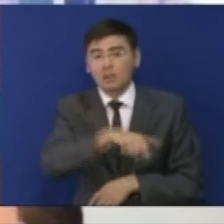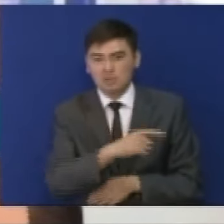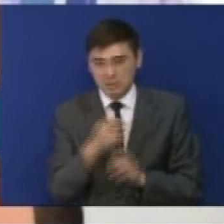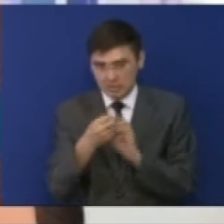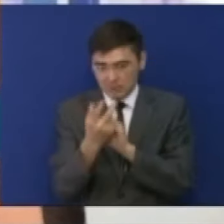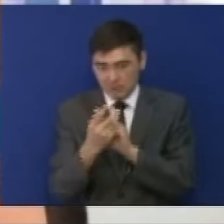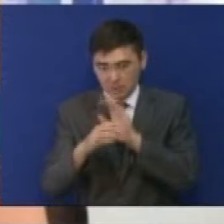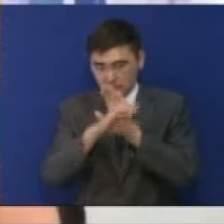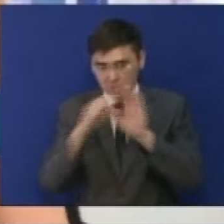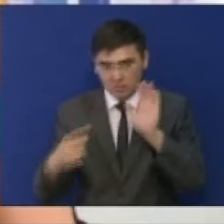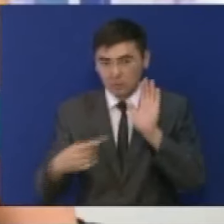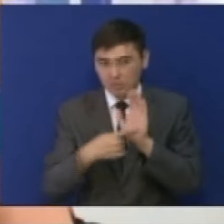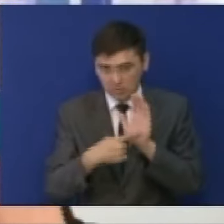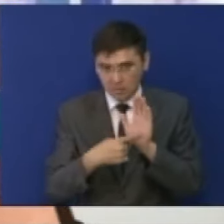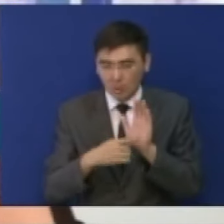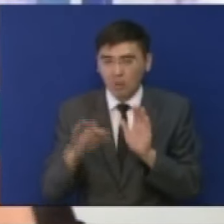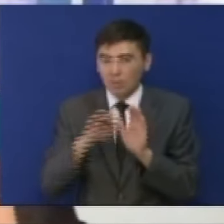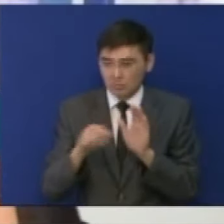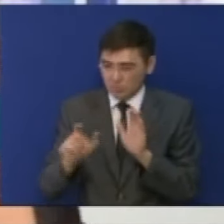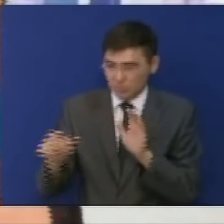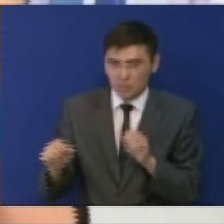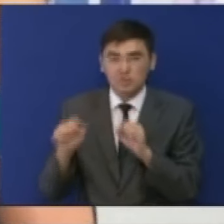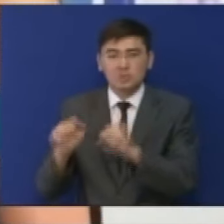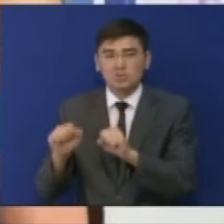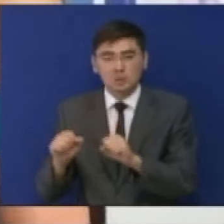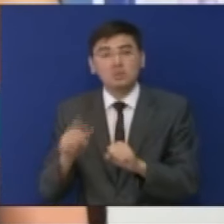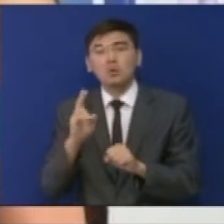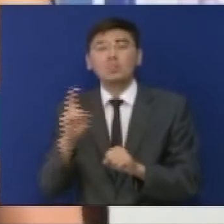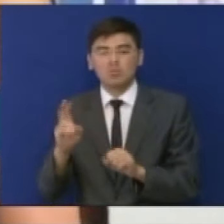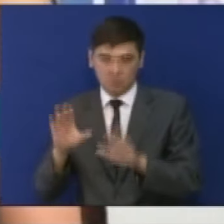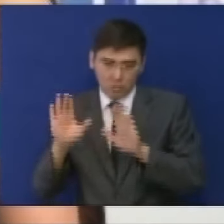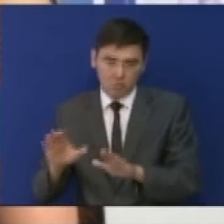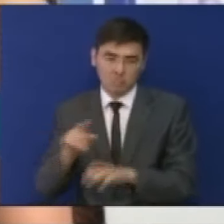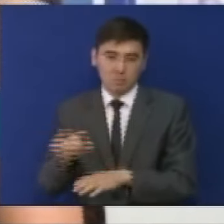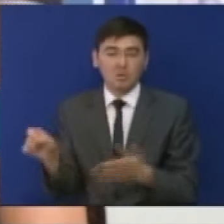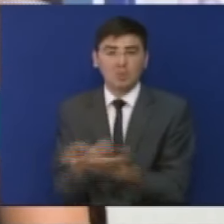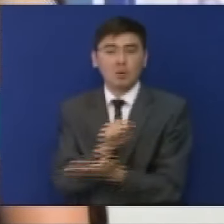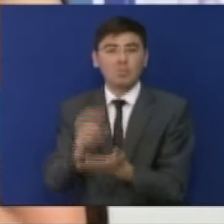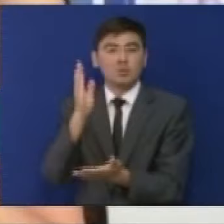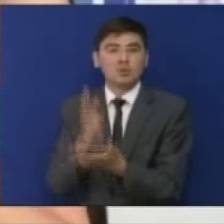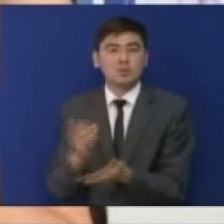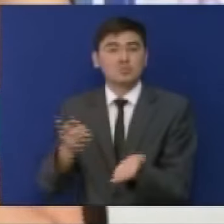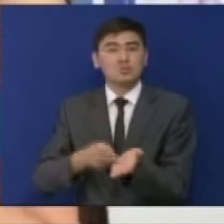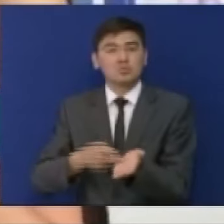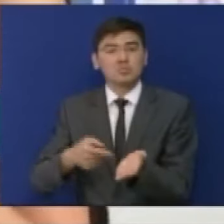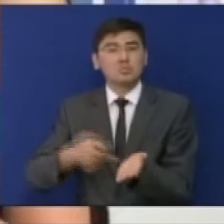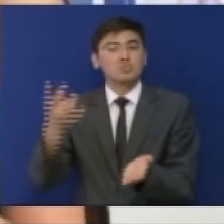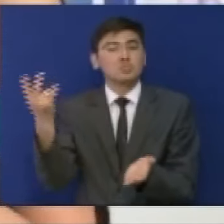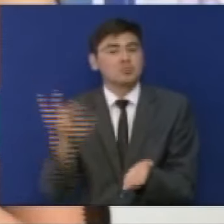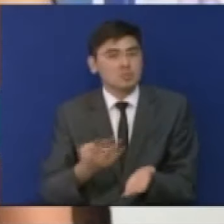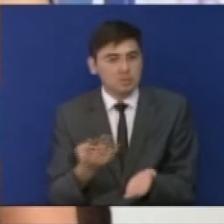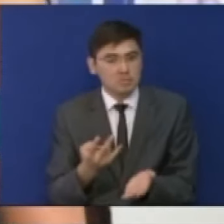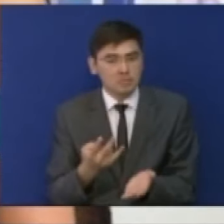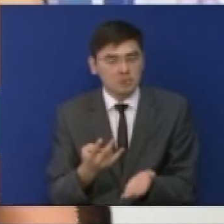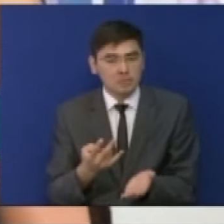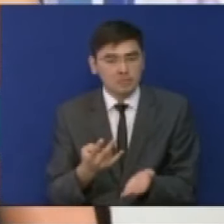статью 13 о социальной защите граждан, о соцзащите граждан, пострадавших